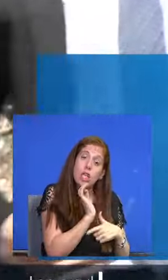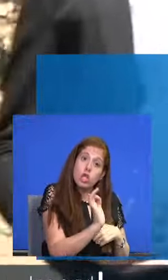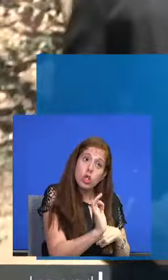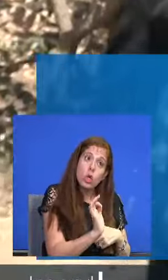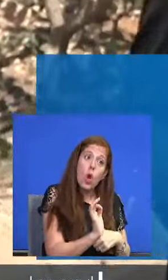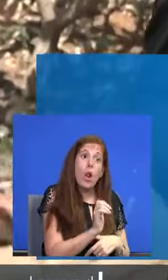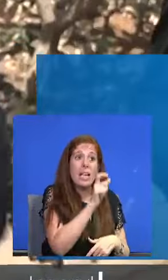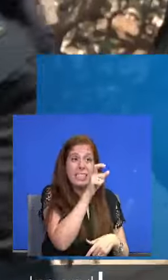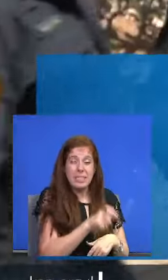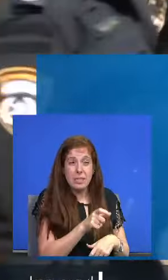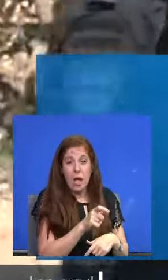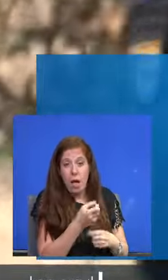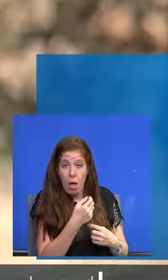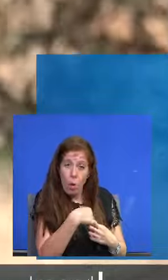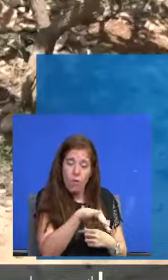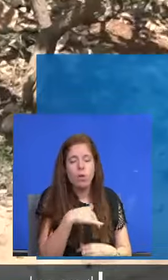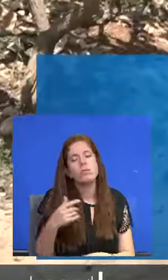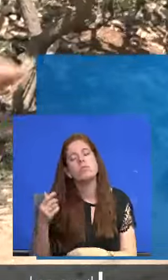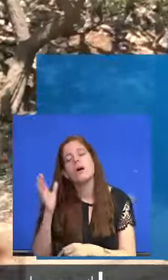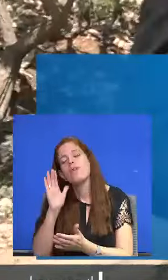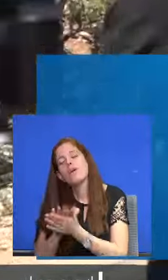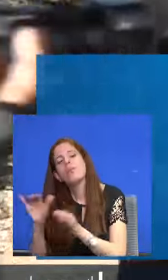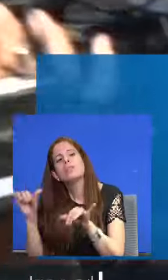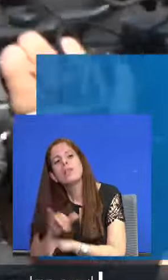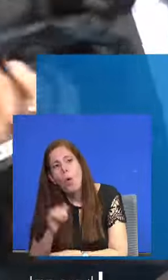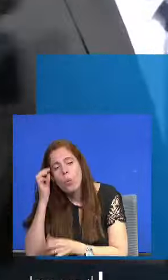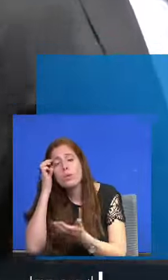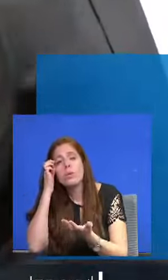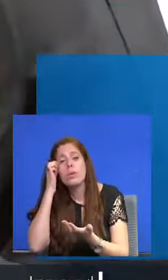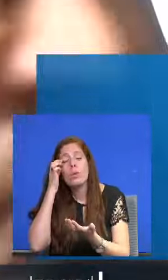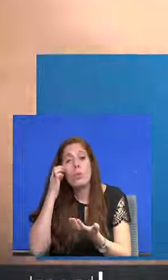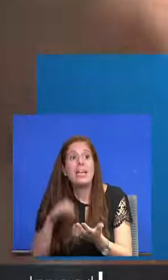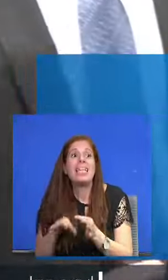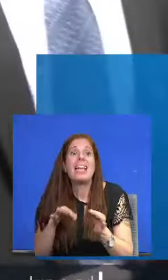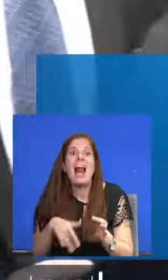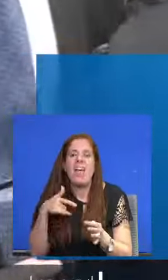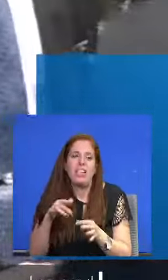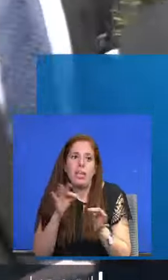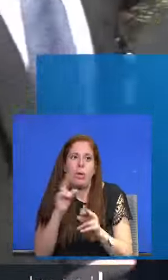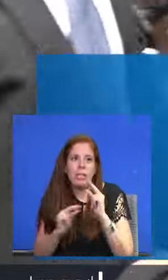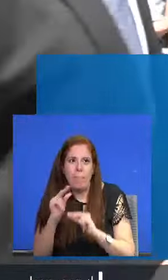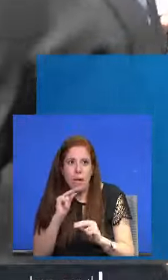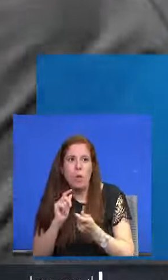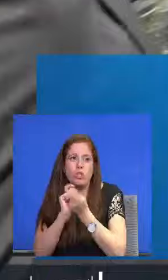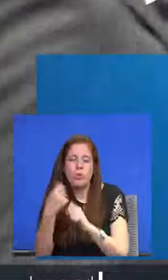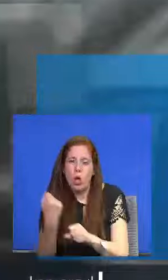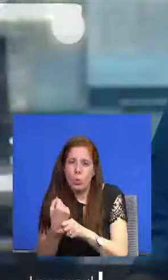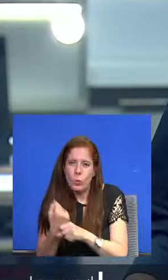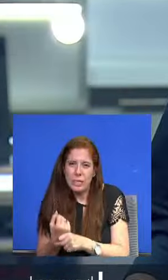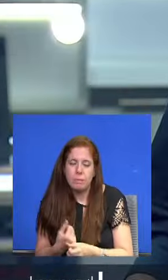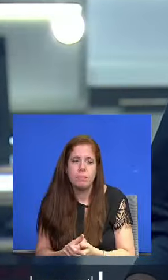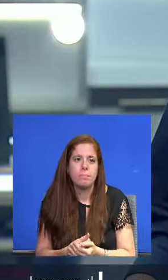אורח? חברים, בואו, הוא עשה טעות. אגב, הוא התלהב כי התחיל לדבר איתו על השינויים שאנחנו עושים באגף כלי עירייה.